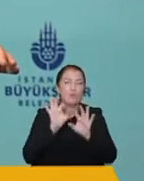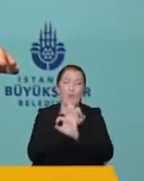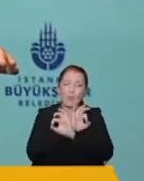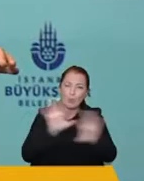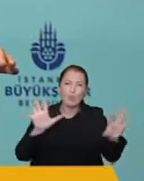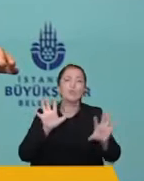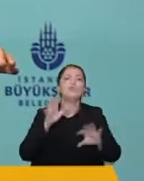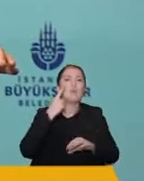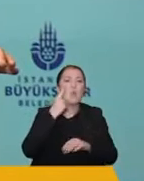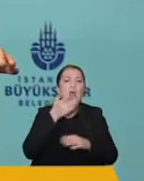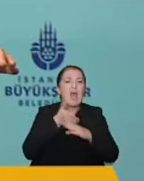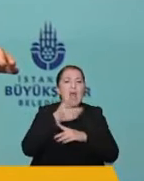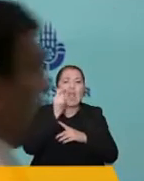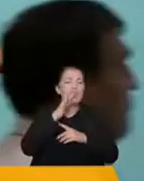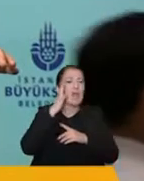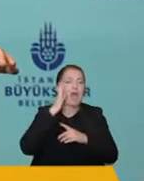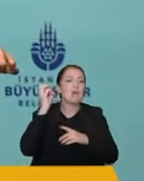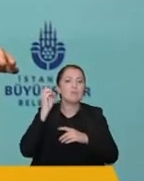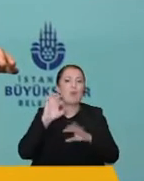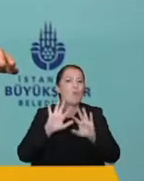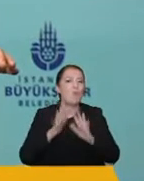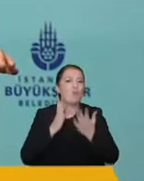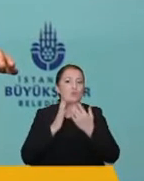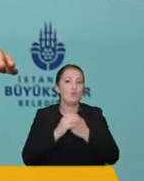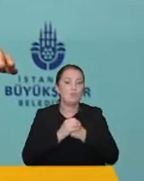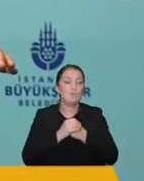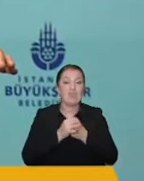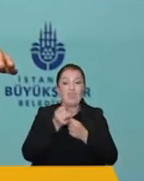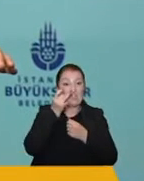şekilde gerçekten ezber bozdurdu.